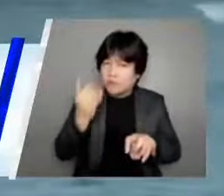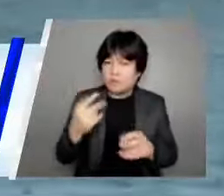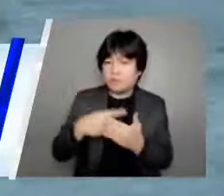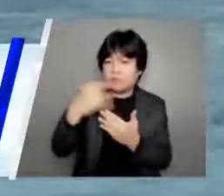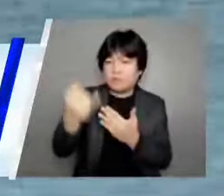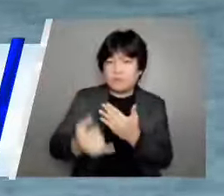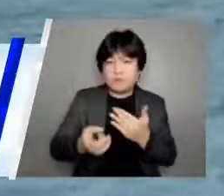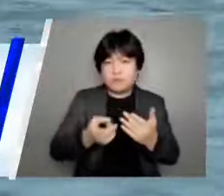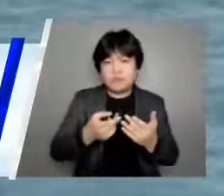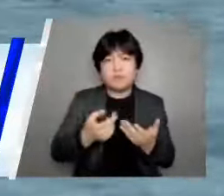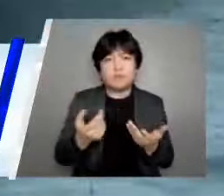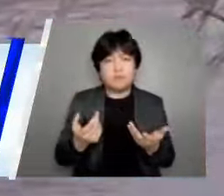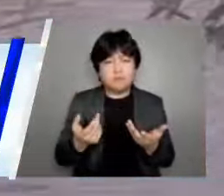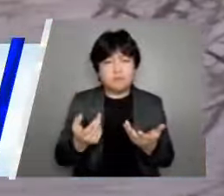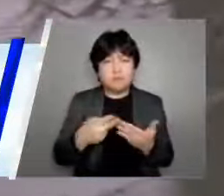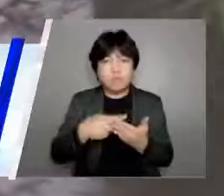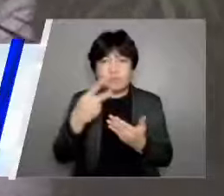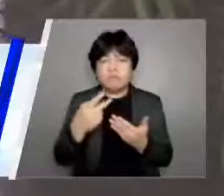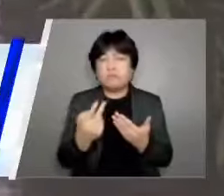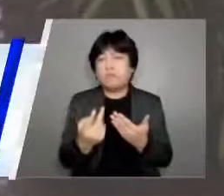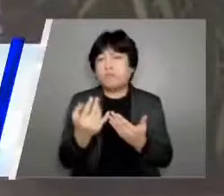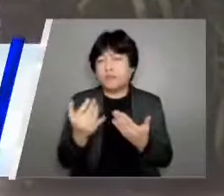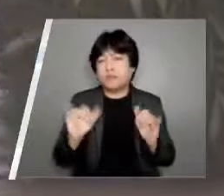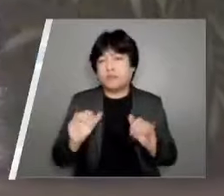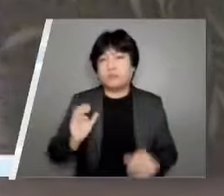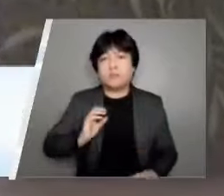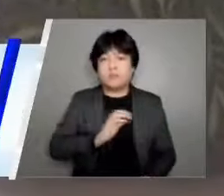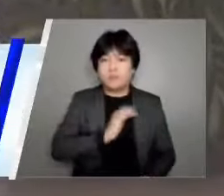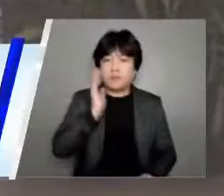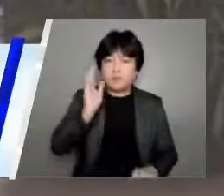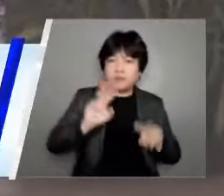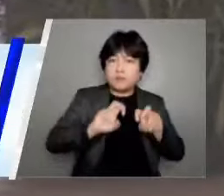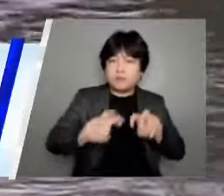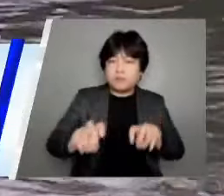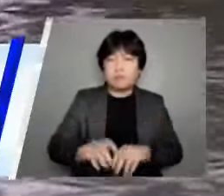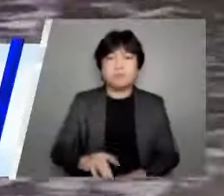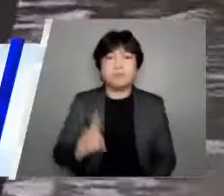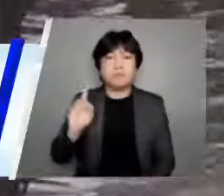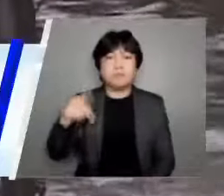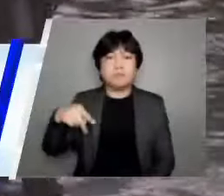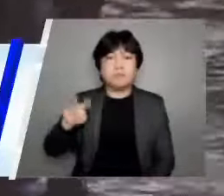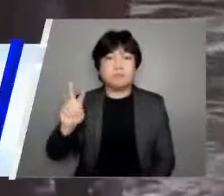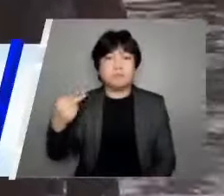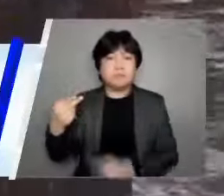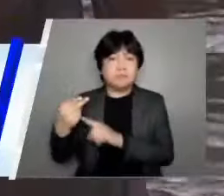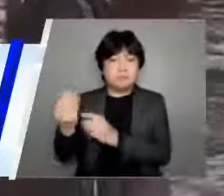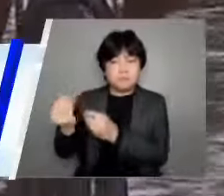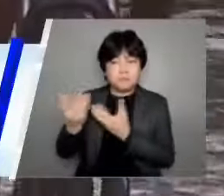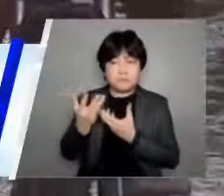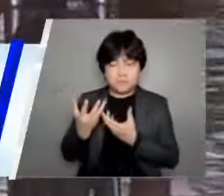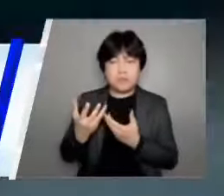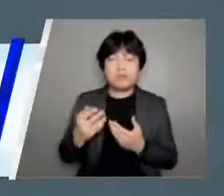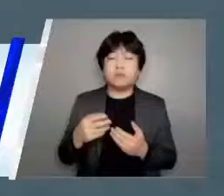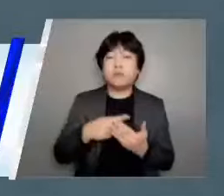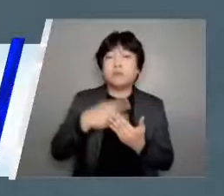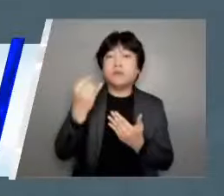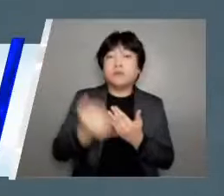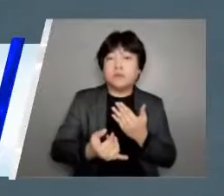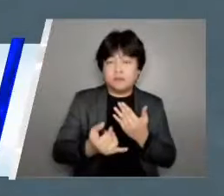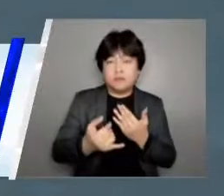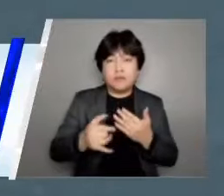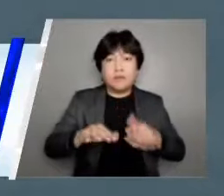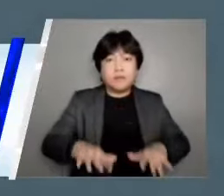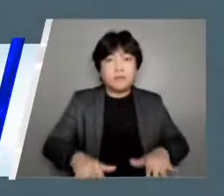sariling imbestigasyon ng Kongreso. Ang sabi ng DPWH, gumagana naman daw ang flood control projects. Masyado lang daw marami